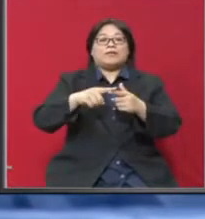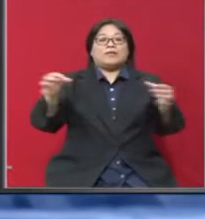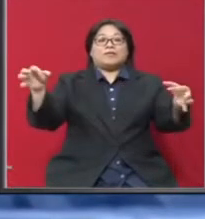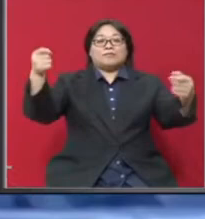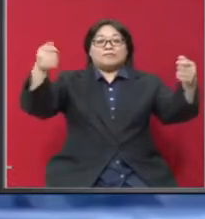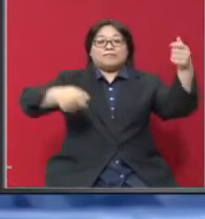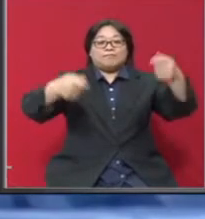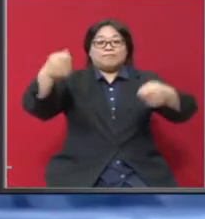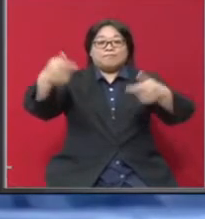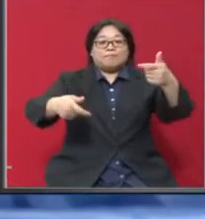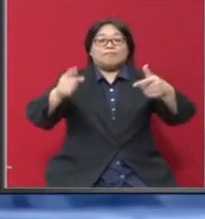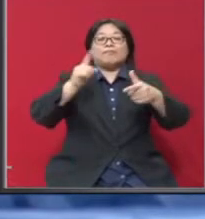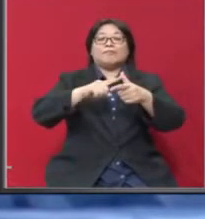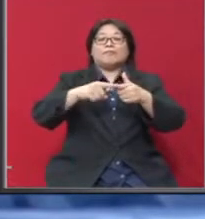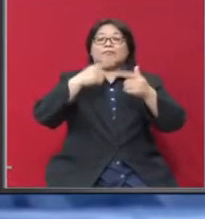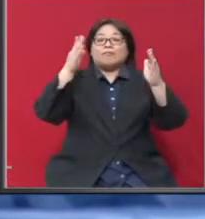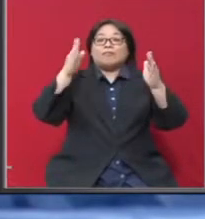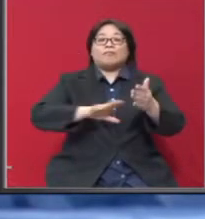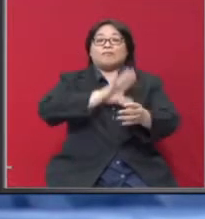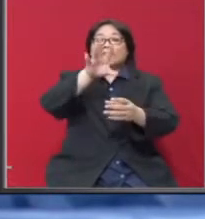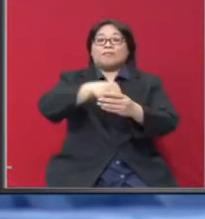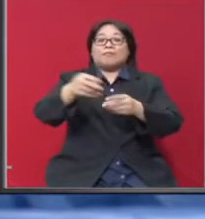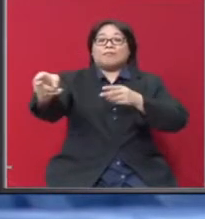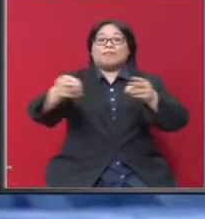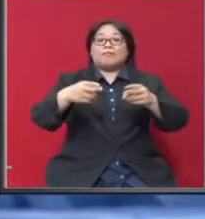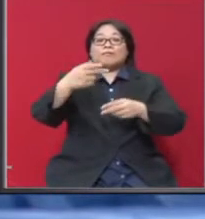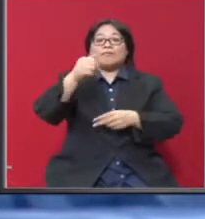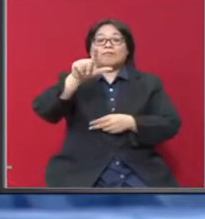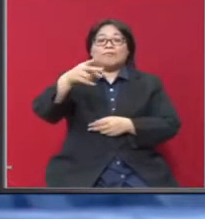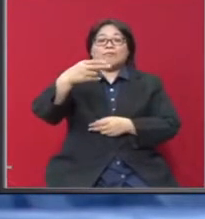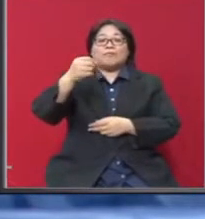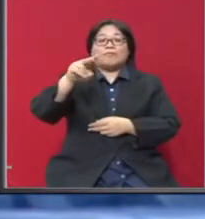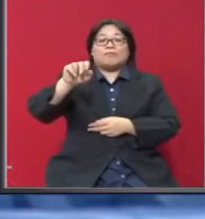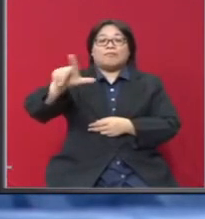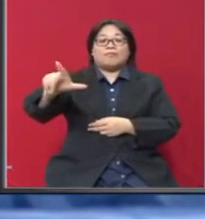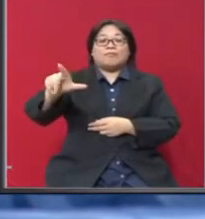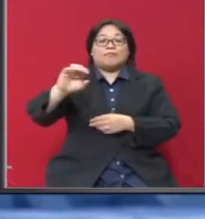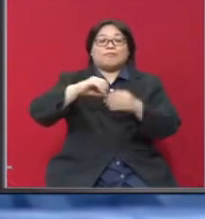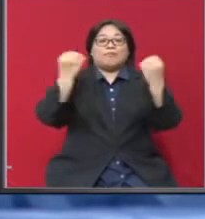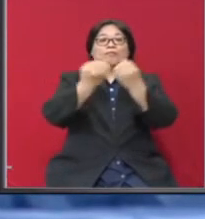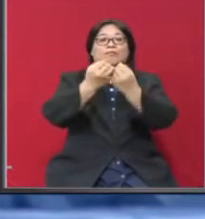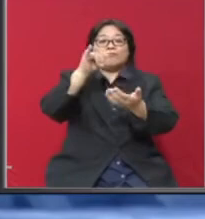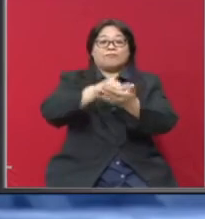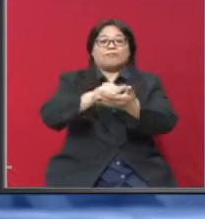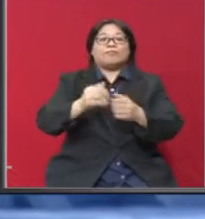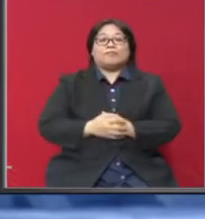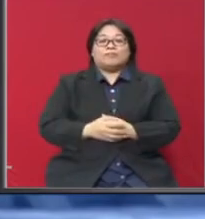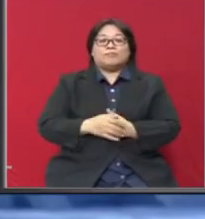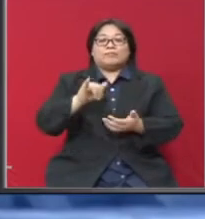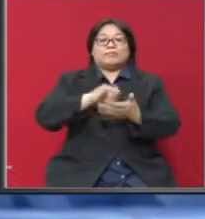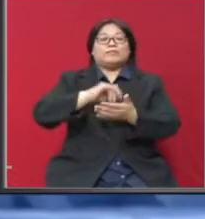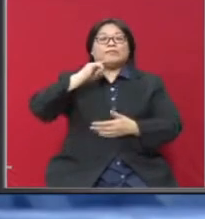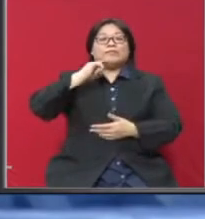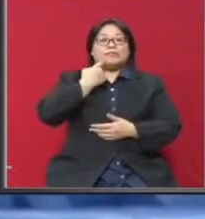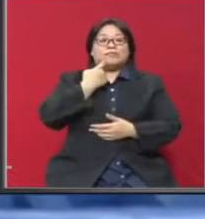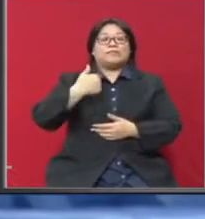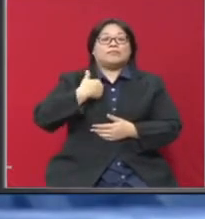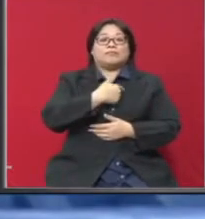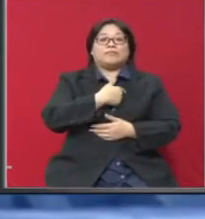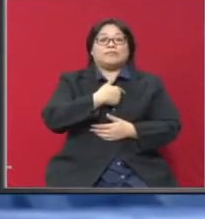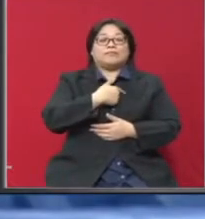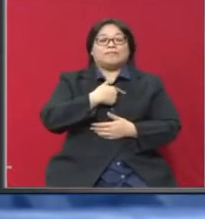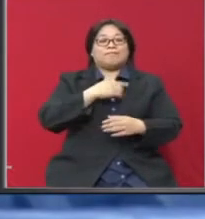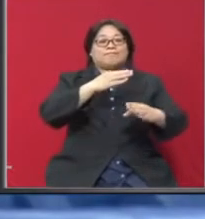kongsi atau mereka yang terlibat dalam pengurusan hal wall organisasi itu ginilah ciri khasnya kita